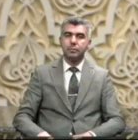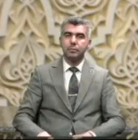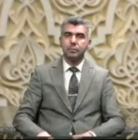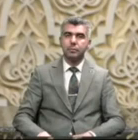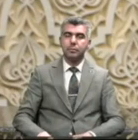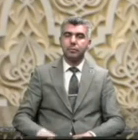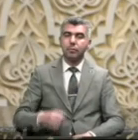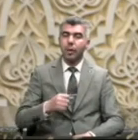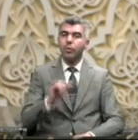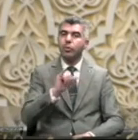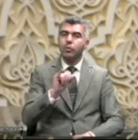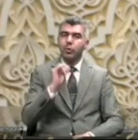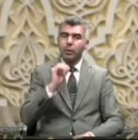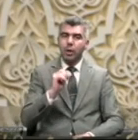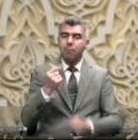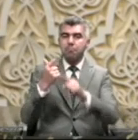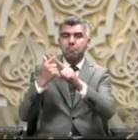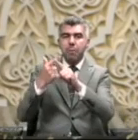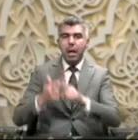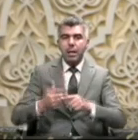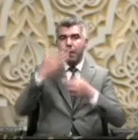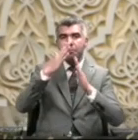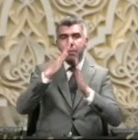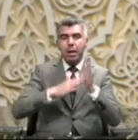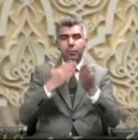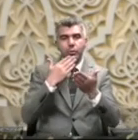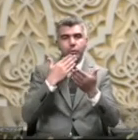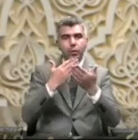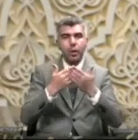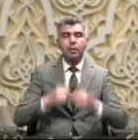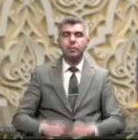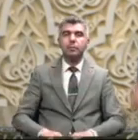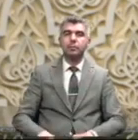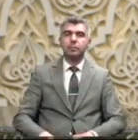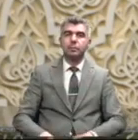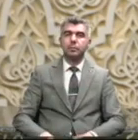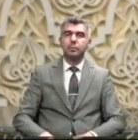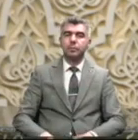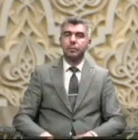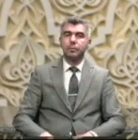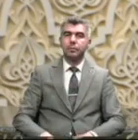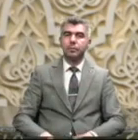السيد الوزير ما هي وضعيه الماليه العموميه ببلادنا وشكرا شكرا شكرا